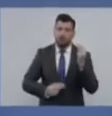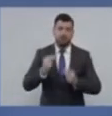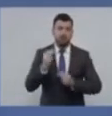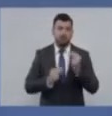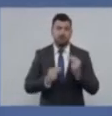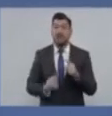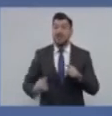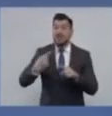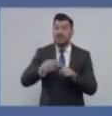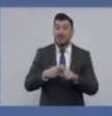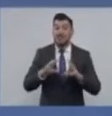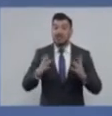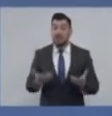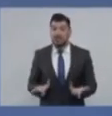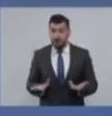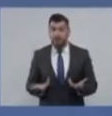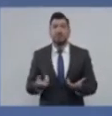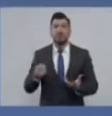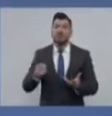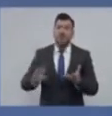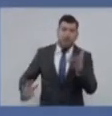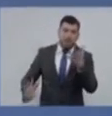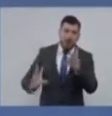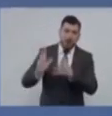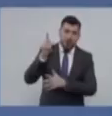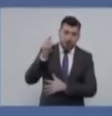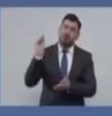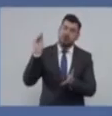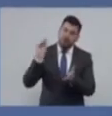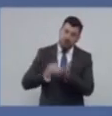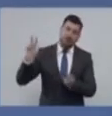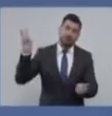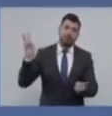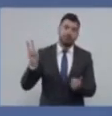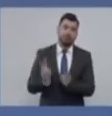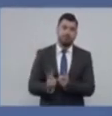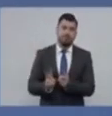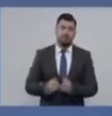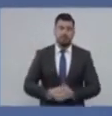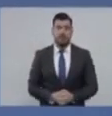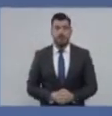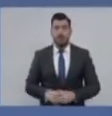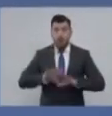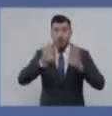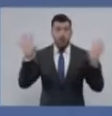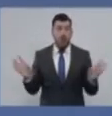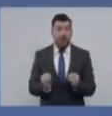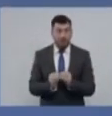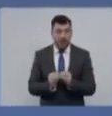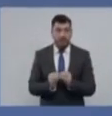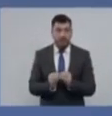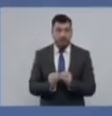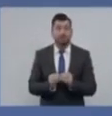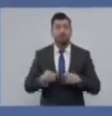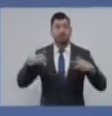αναπτυξιακή δυναμική στην δύνη αυτής της νέας κατάστασης ως κυβέρνηση